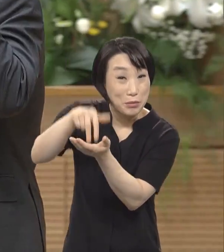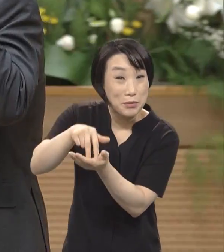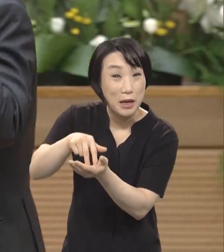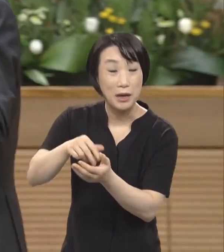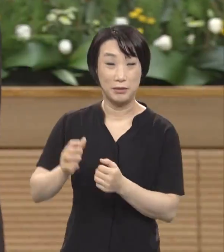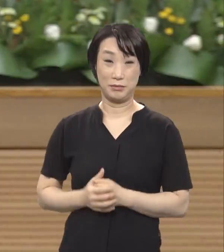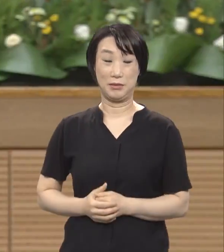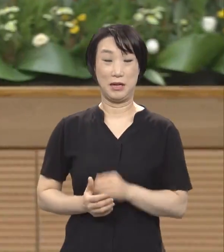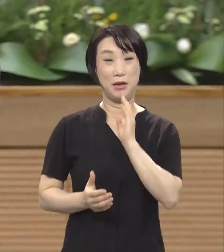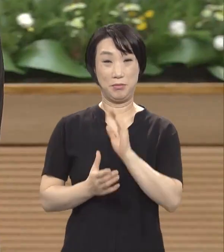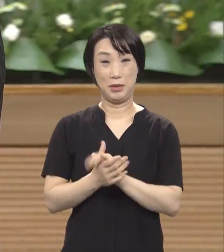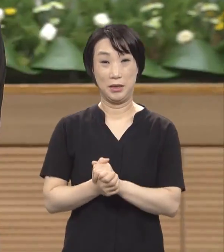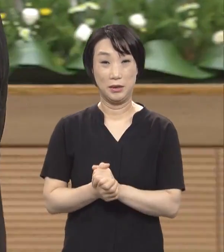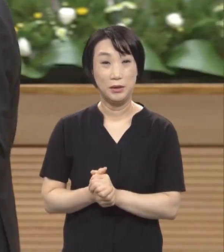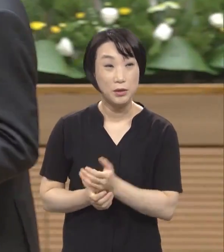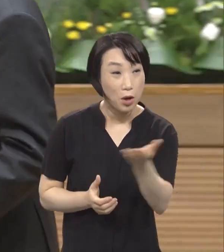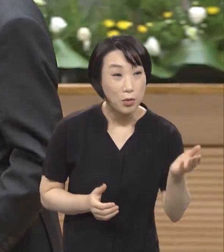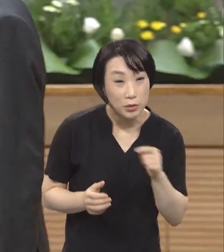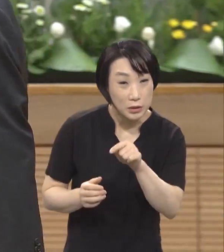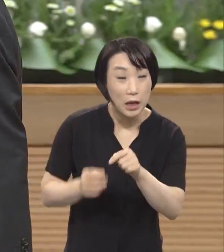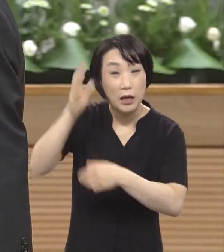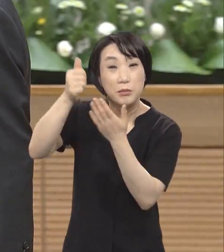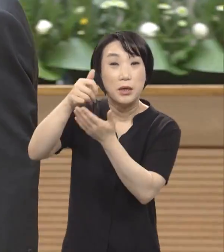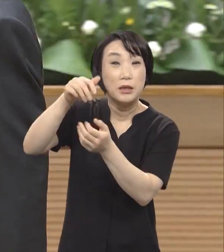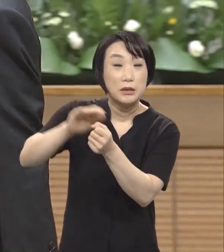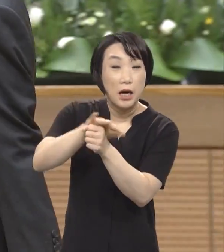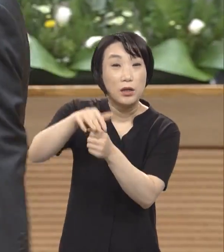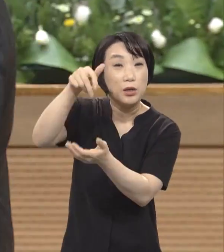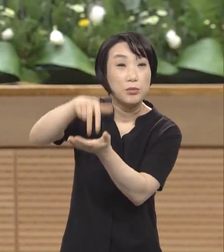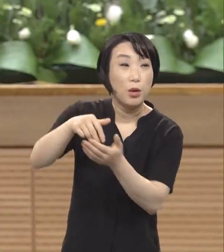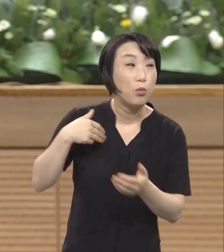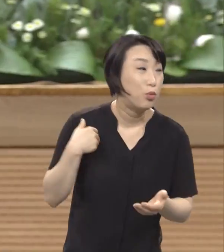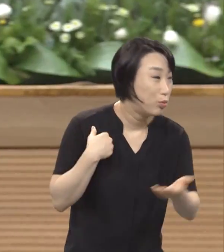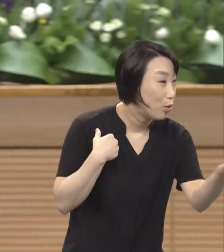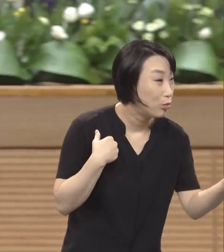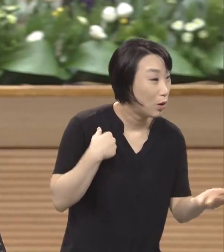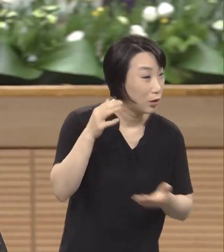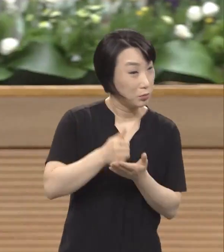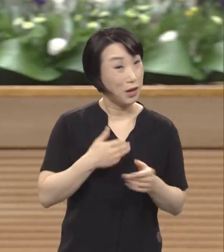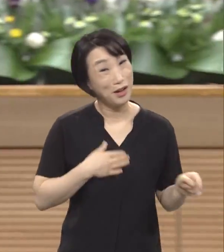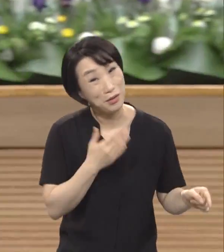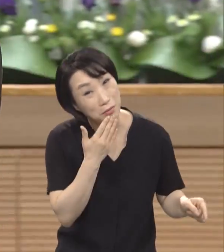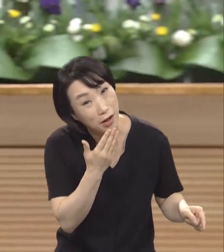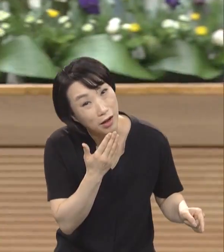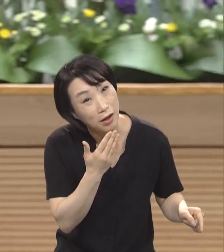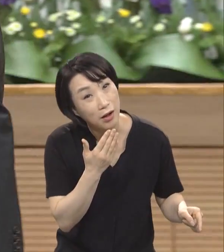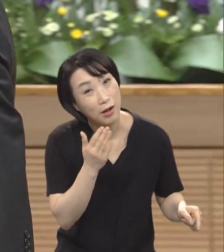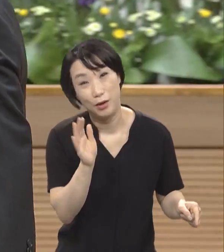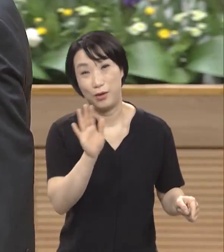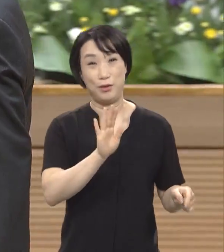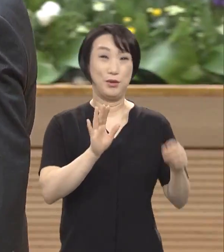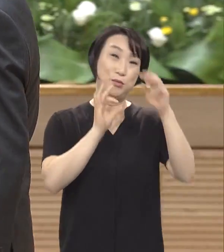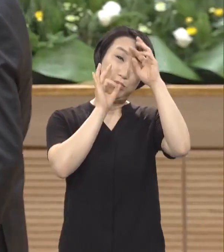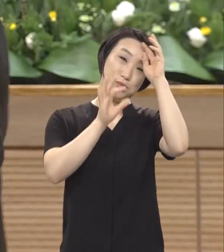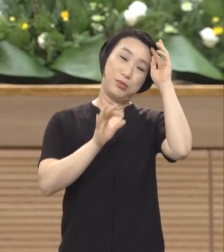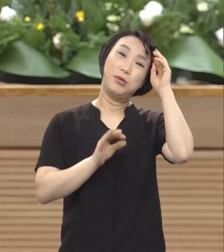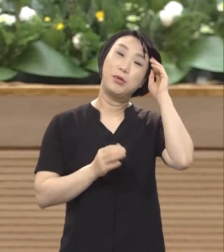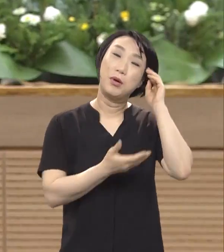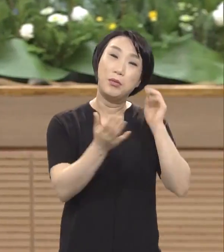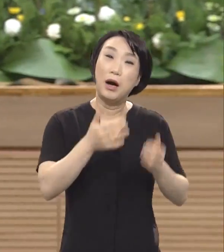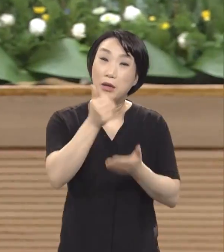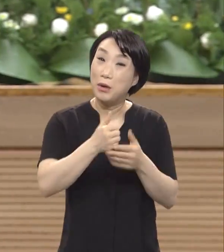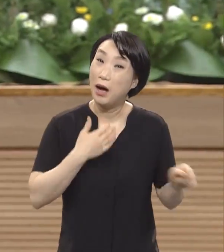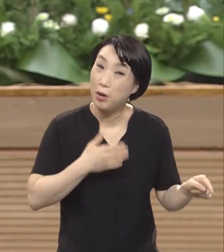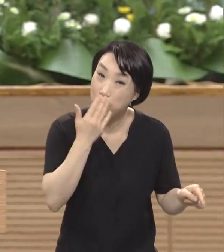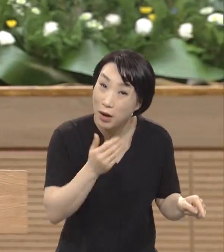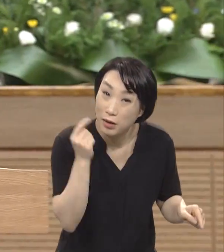이게 이런 사정을 모르는 사람이 어떻게 하나님을 알아? 응? 어떻게 하나님을 아느냐